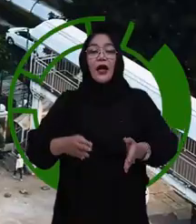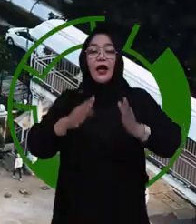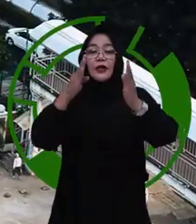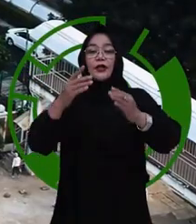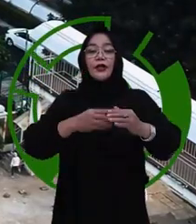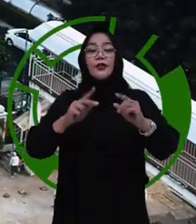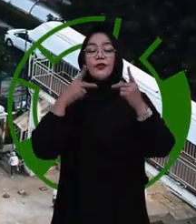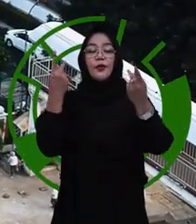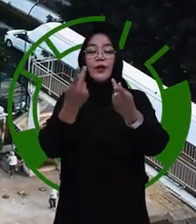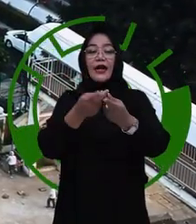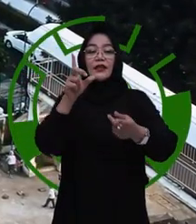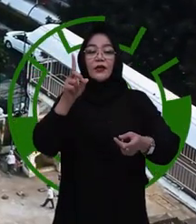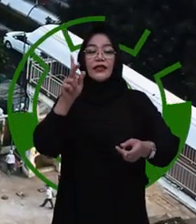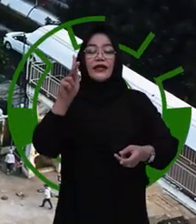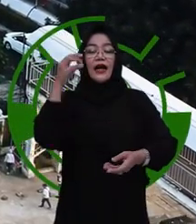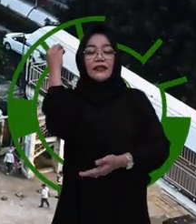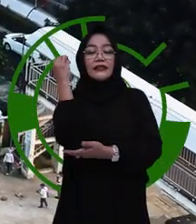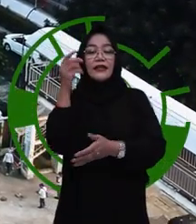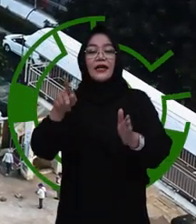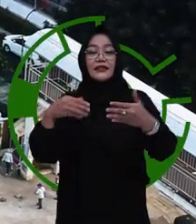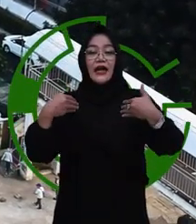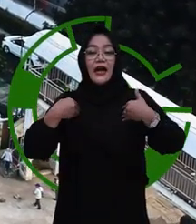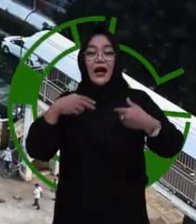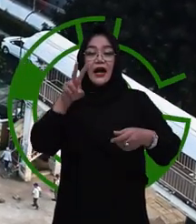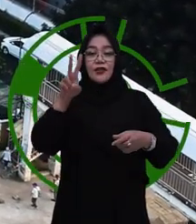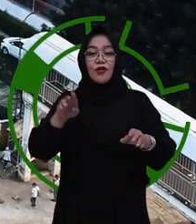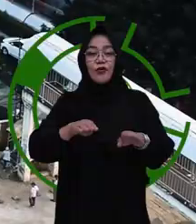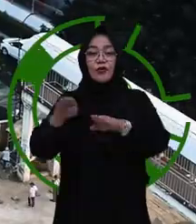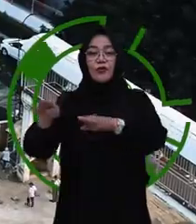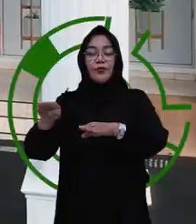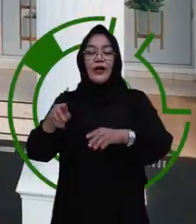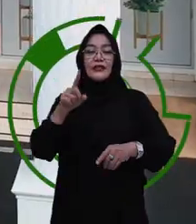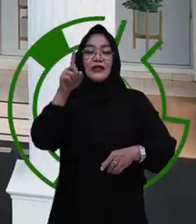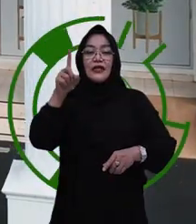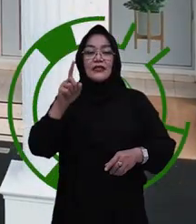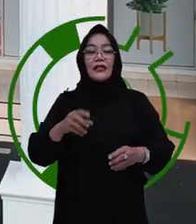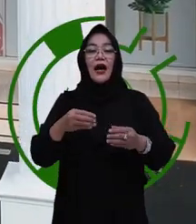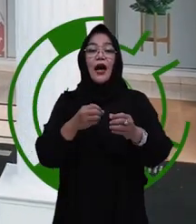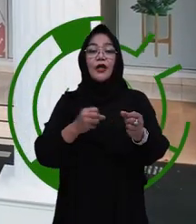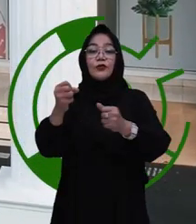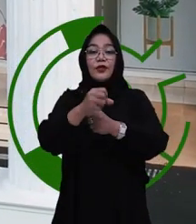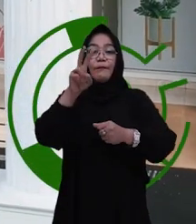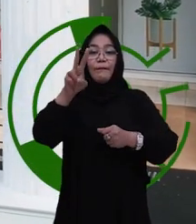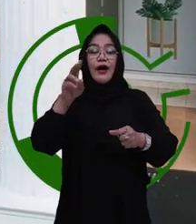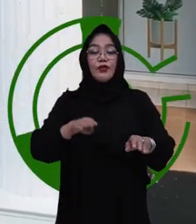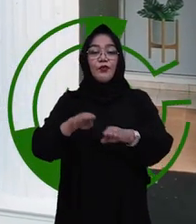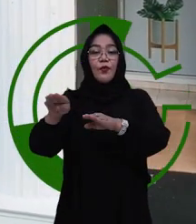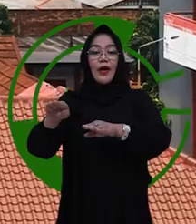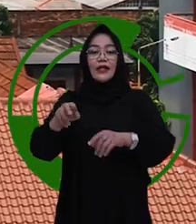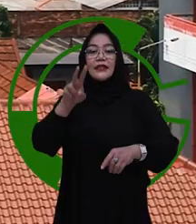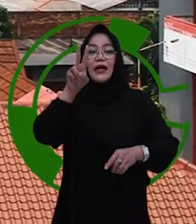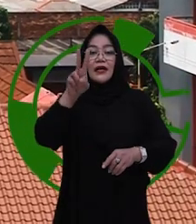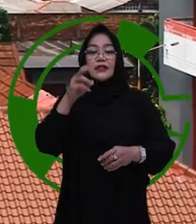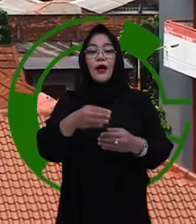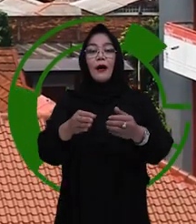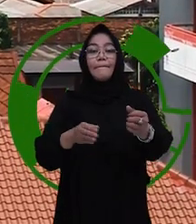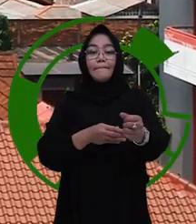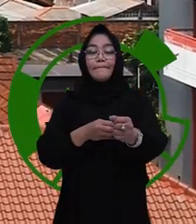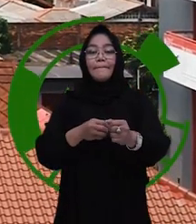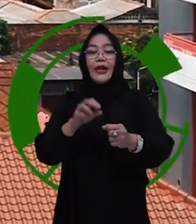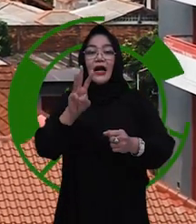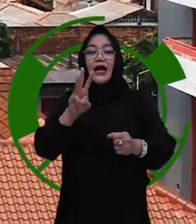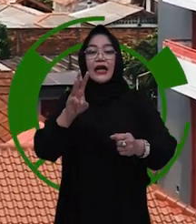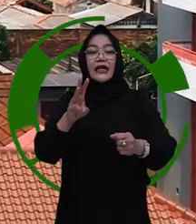Pengadilan Tinggi DKI Jakarta terdiri dari dua unit, yaitu gedung depan 2 lantai dan gedung belakang 6